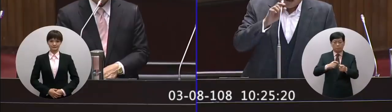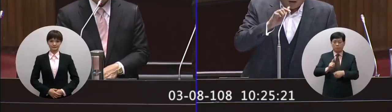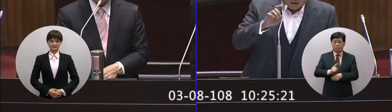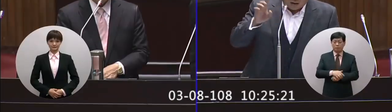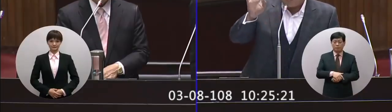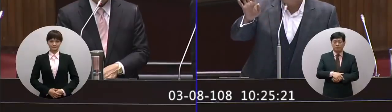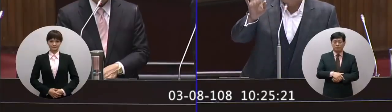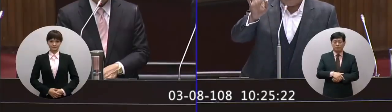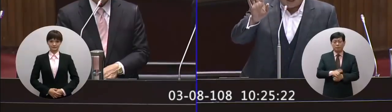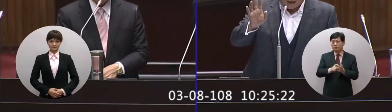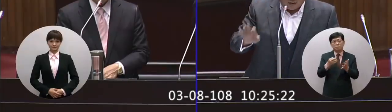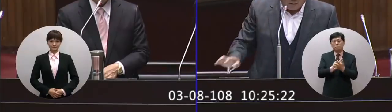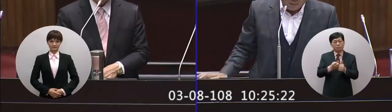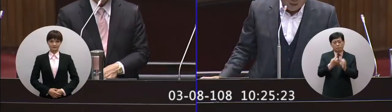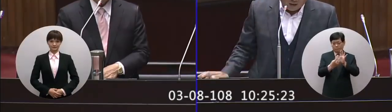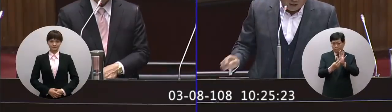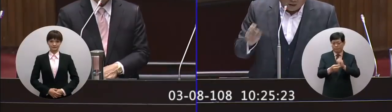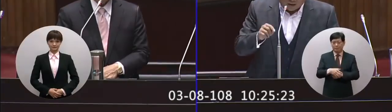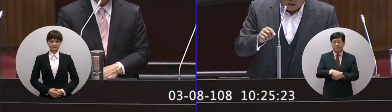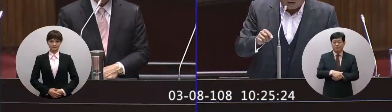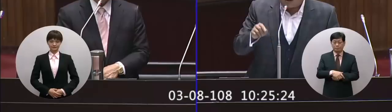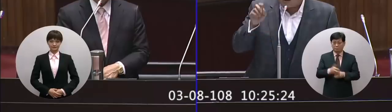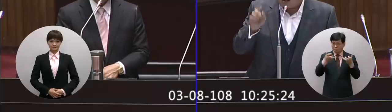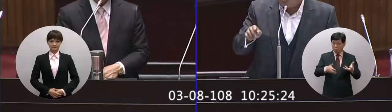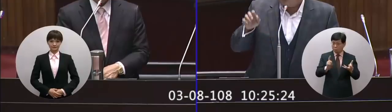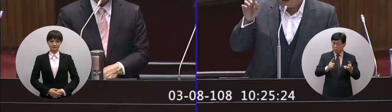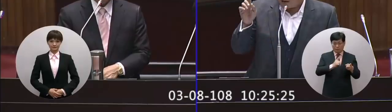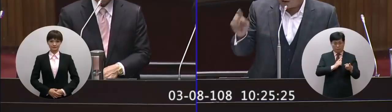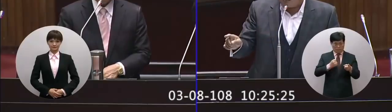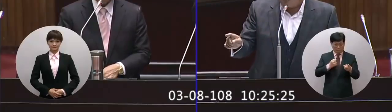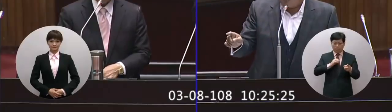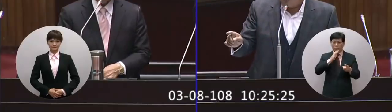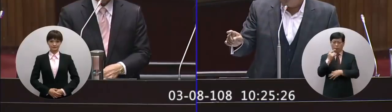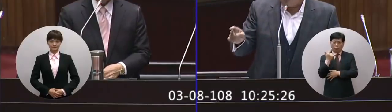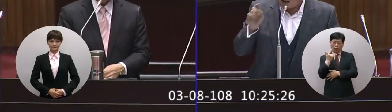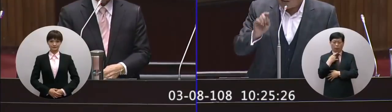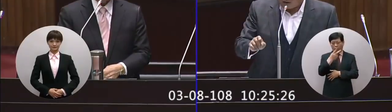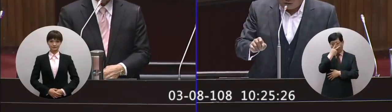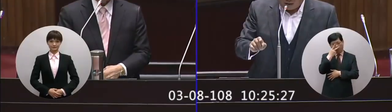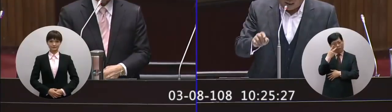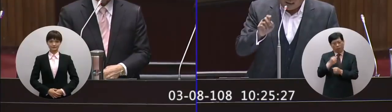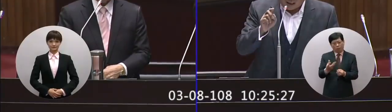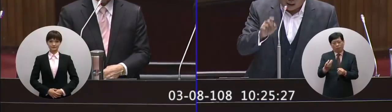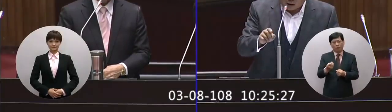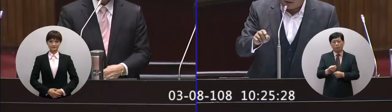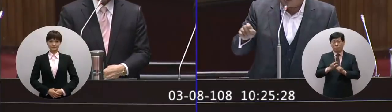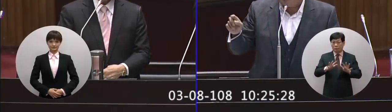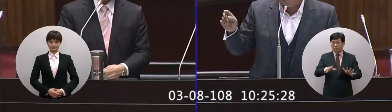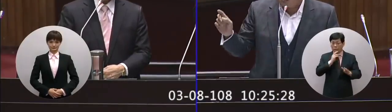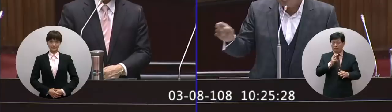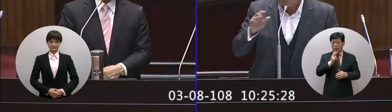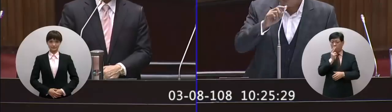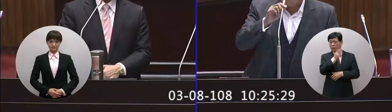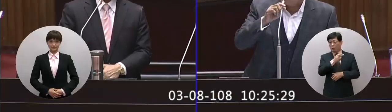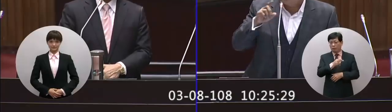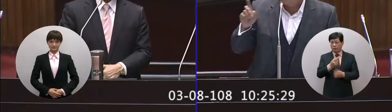不对？时间不多，我先讲重点就是说，你知道了没有做，知道了没有做。那现在启动了